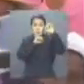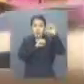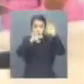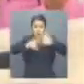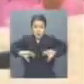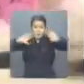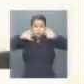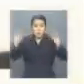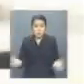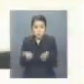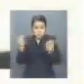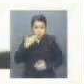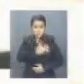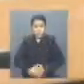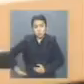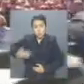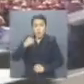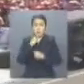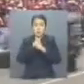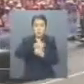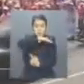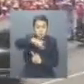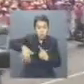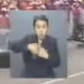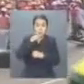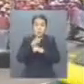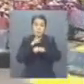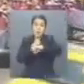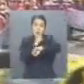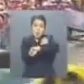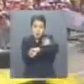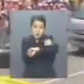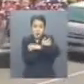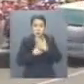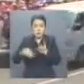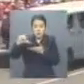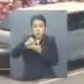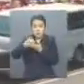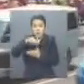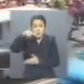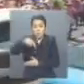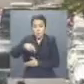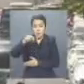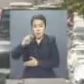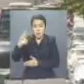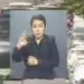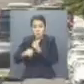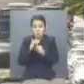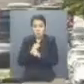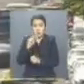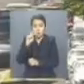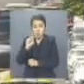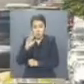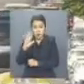อาชีวอนามัยและสภาพแวดล้อมในการทำงานแก้ไขพระราชบัญญัติคุ้มครองแรงงานปี2541มาตรา